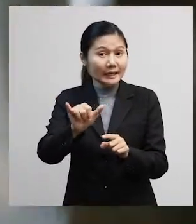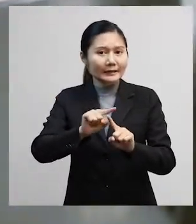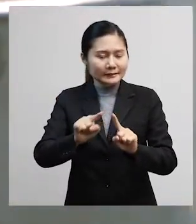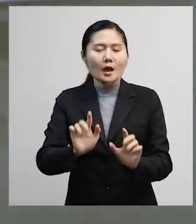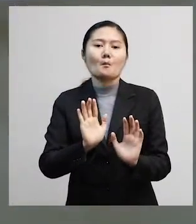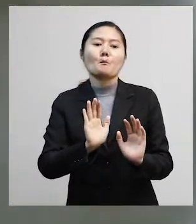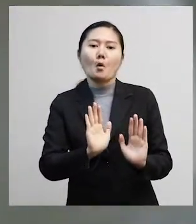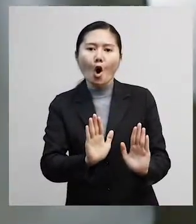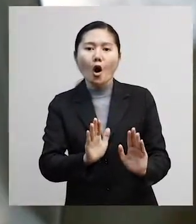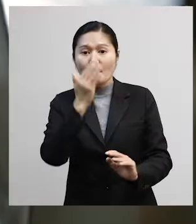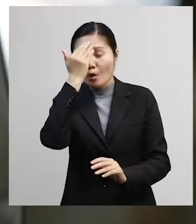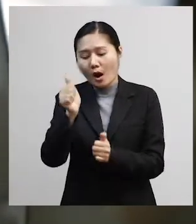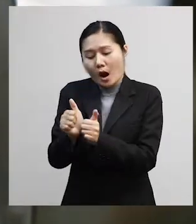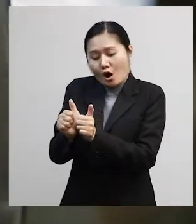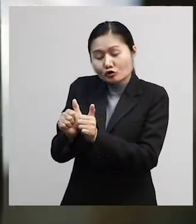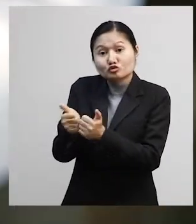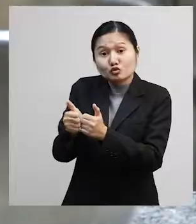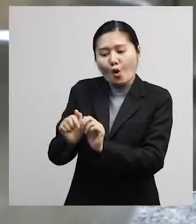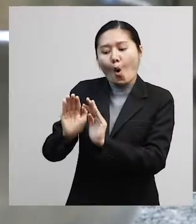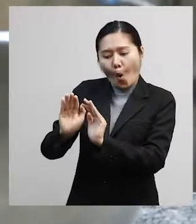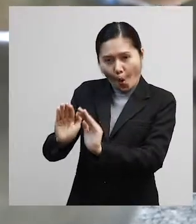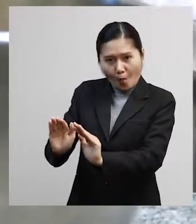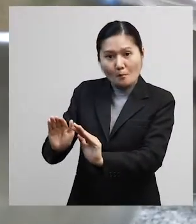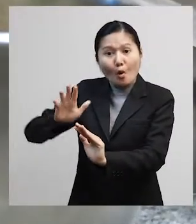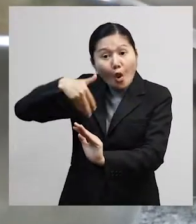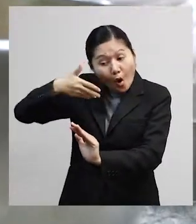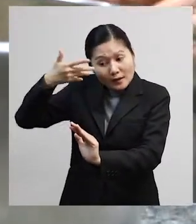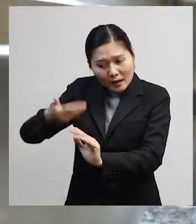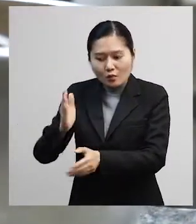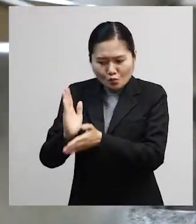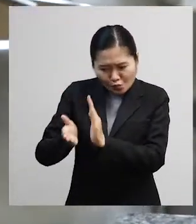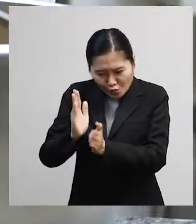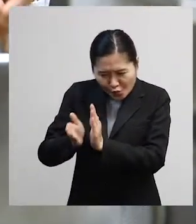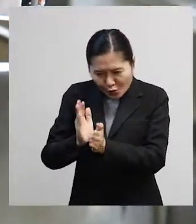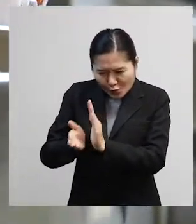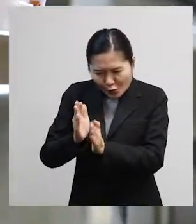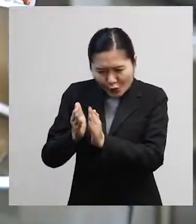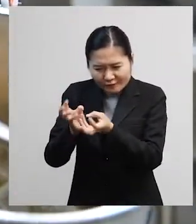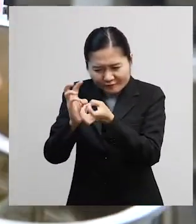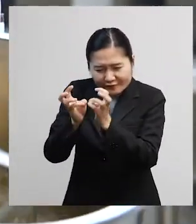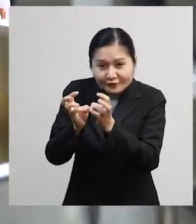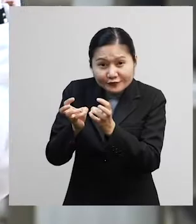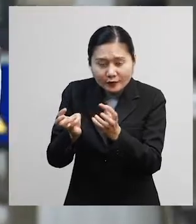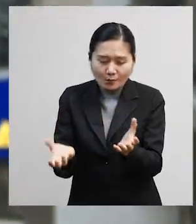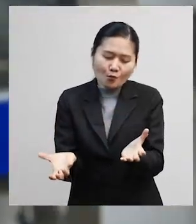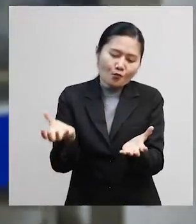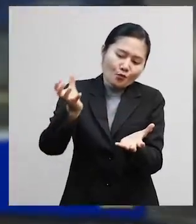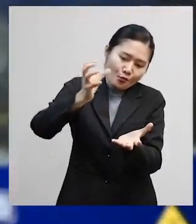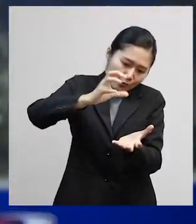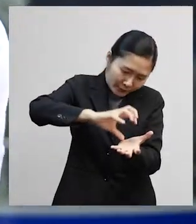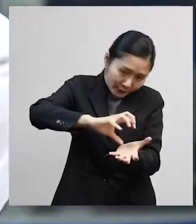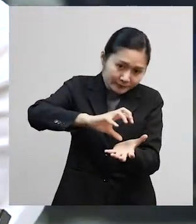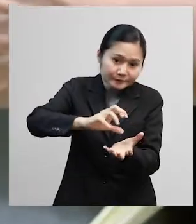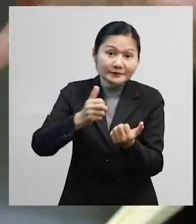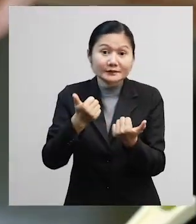จะเอาถั่วลิสงที่เราอบเอาไว้แล้วนะคะแล้วก็สับให้เล็กลงเนี่ยใส่ลงไปได้เลยต